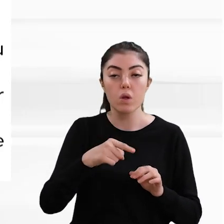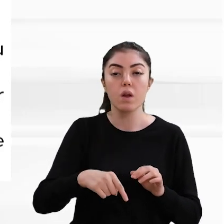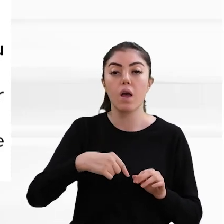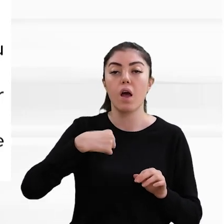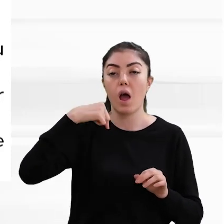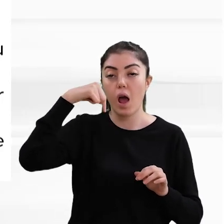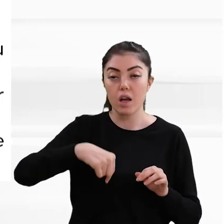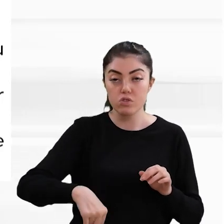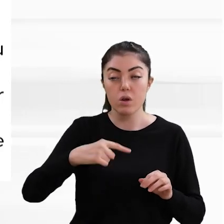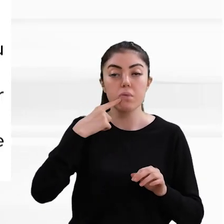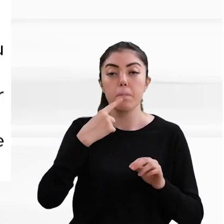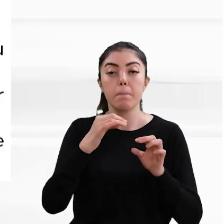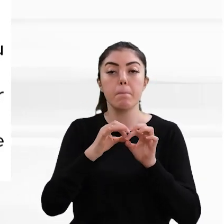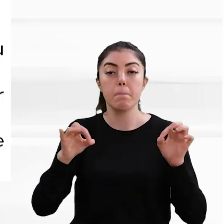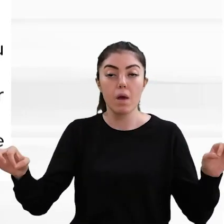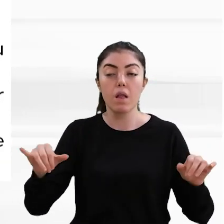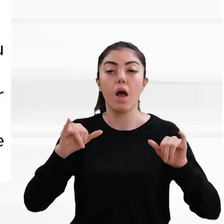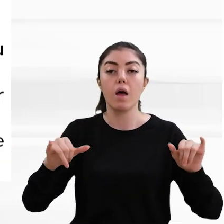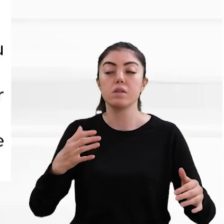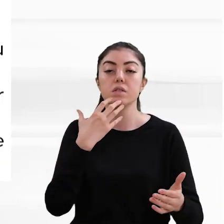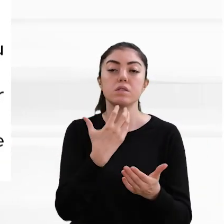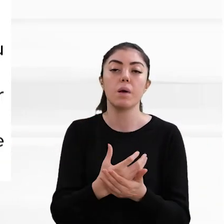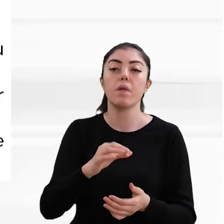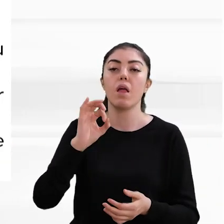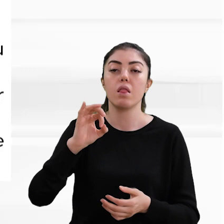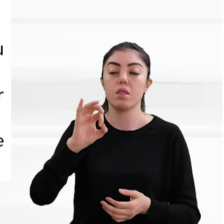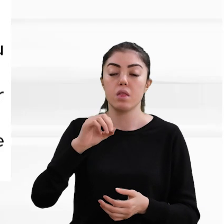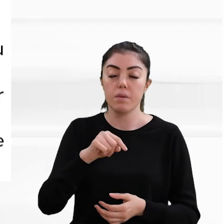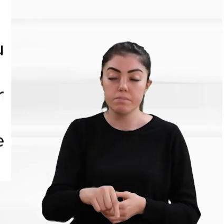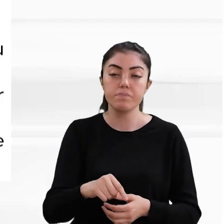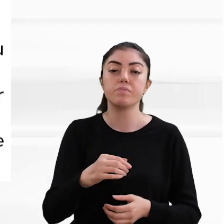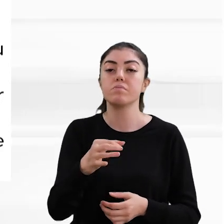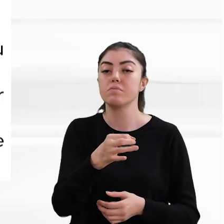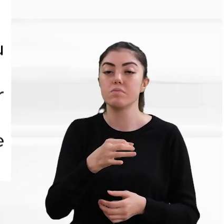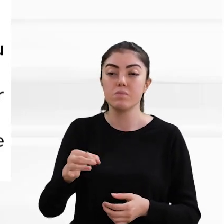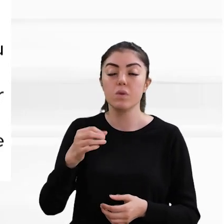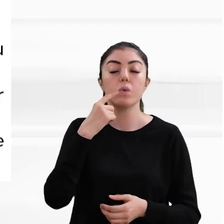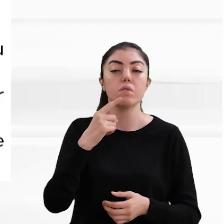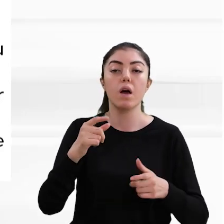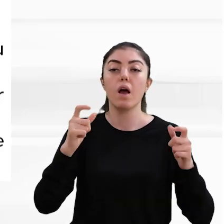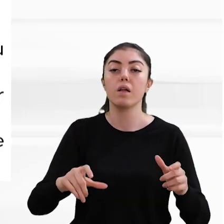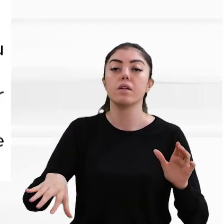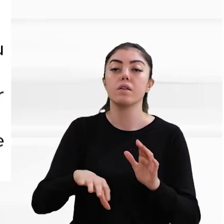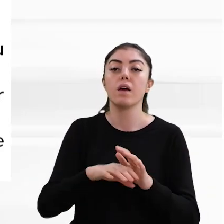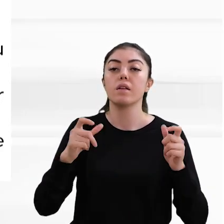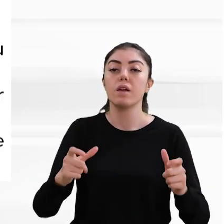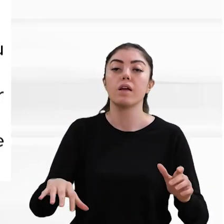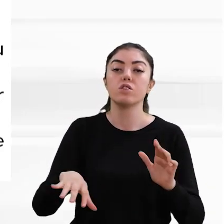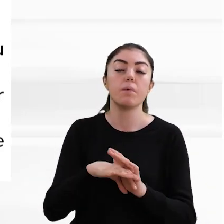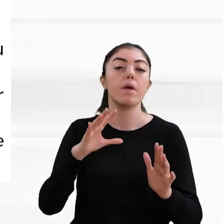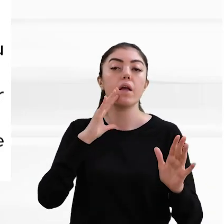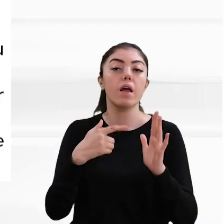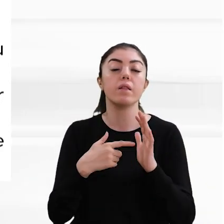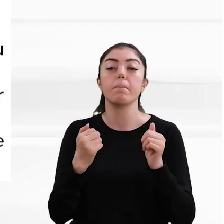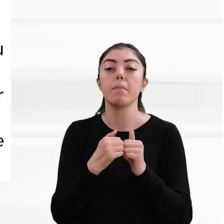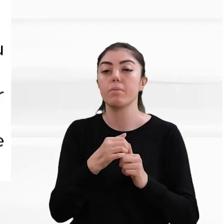manyetik alan tarafından aşağıya doğru itilir ve bakır yuva üzerinde aynı yerde sabit kalır. Bobinin oluşturduğu manyetik alan ve yer çekimi